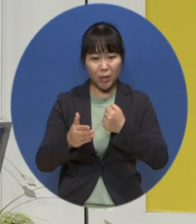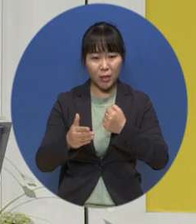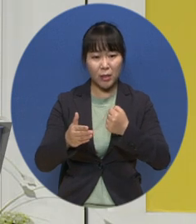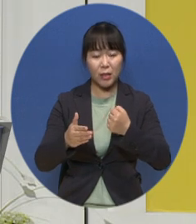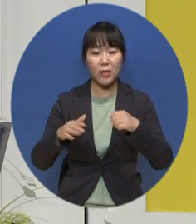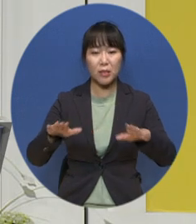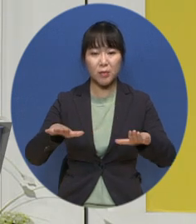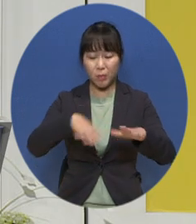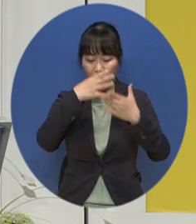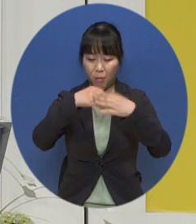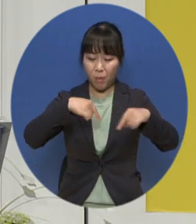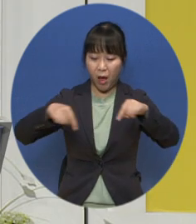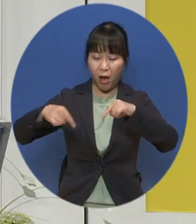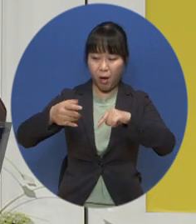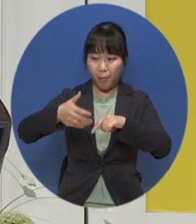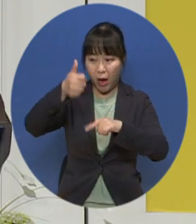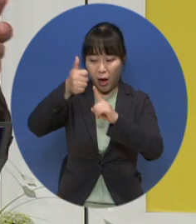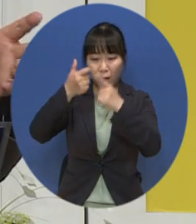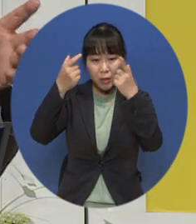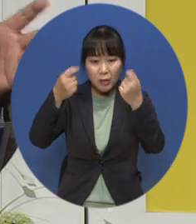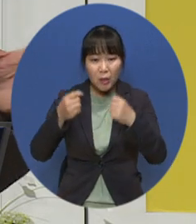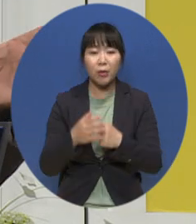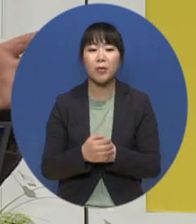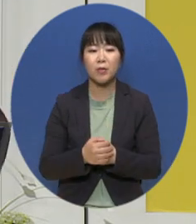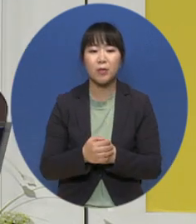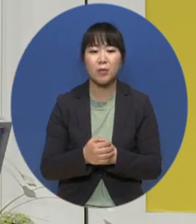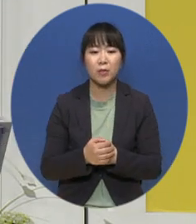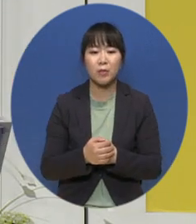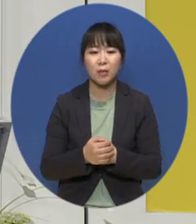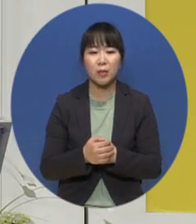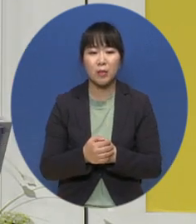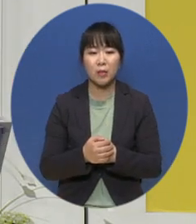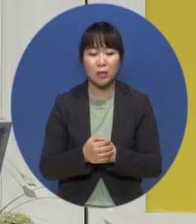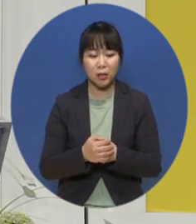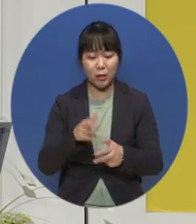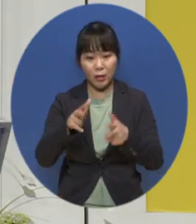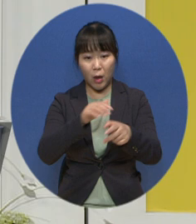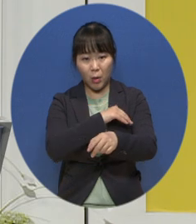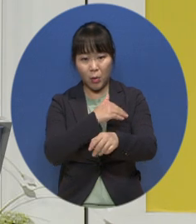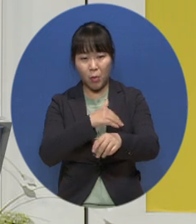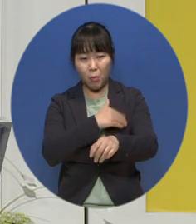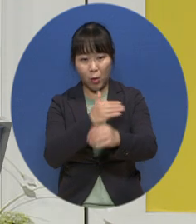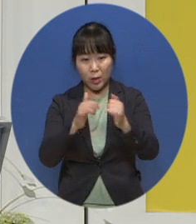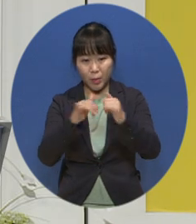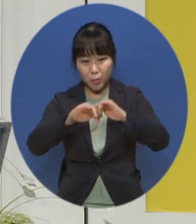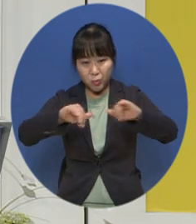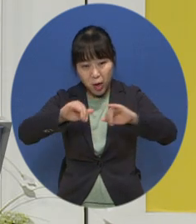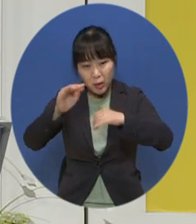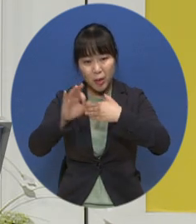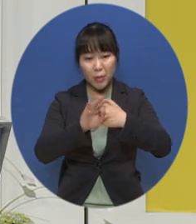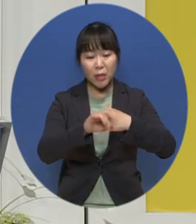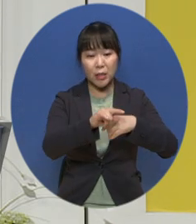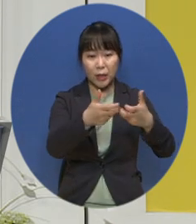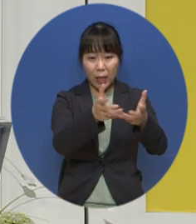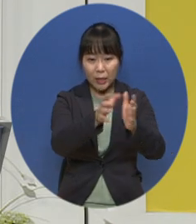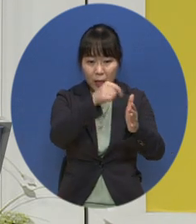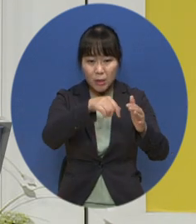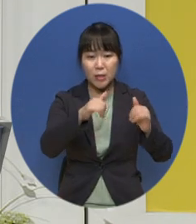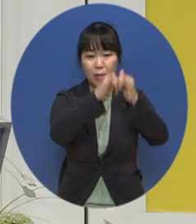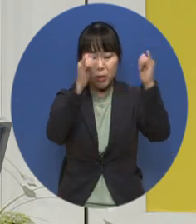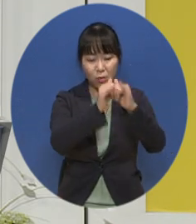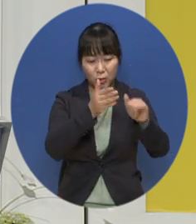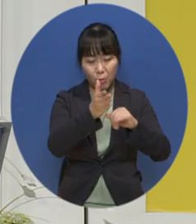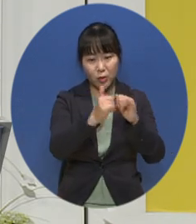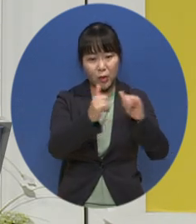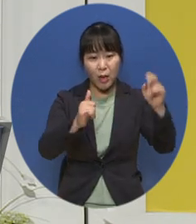생각하면서 이제 삽 사업 분야로 분리가 되고 나면 우선적으로 어떤 단체가 이 이사회에서 전문가 일 것이다 그럼